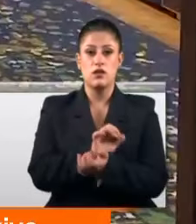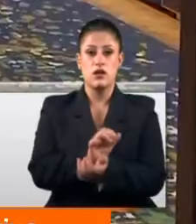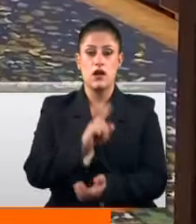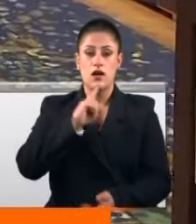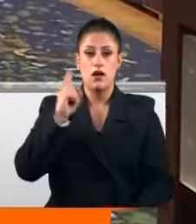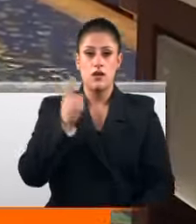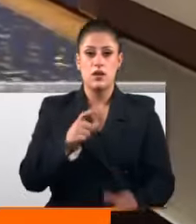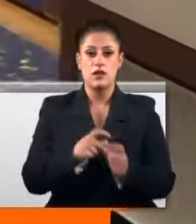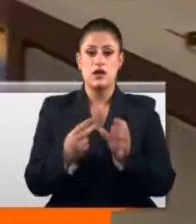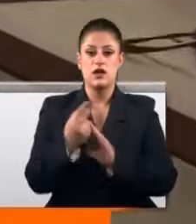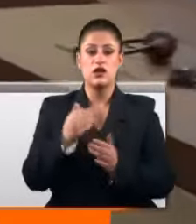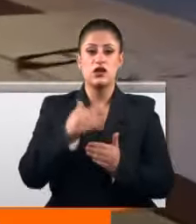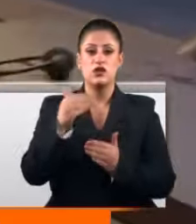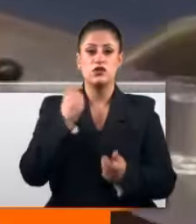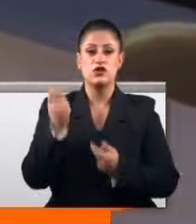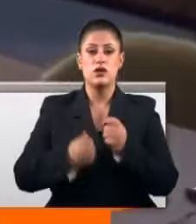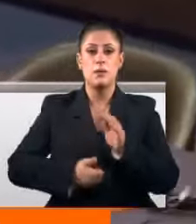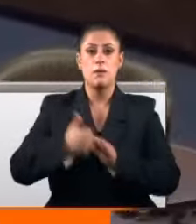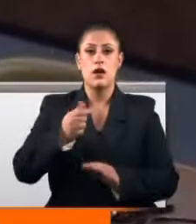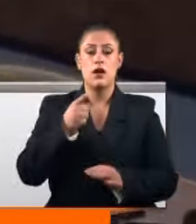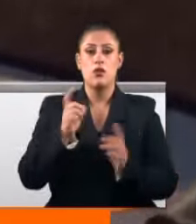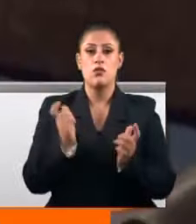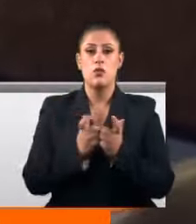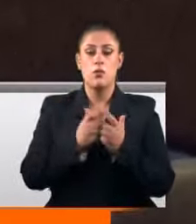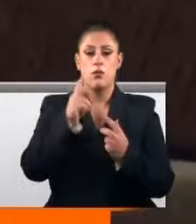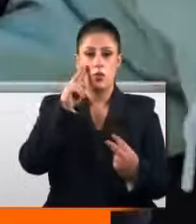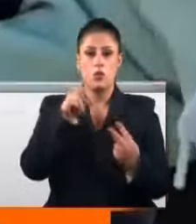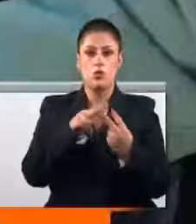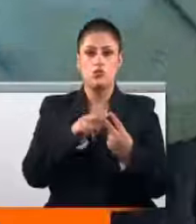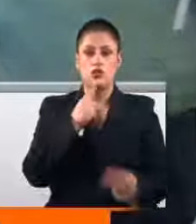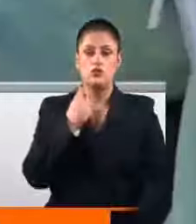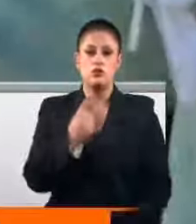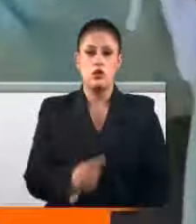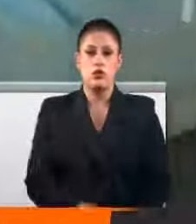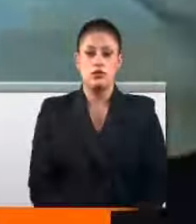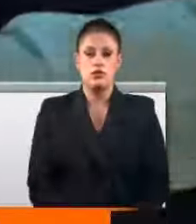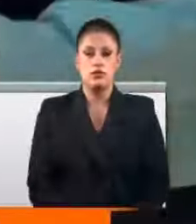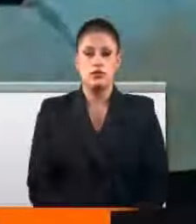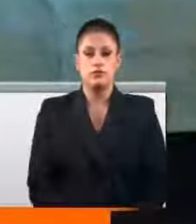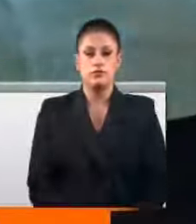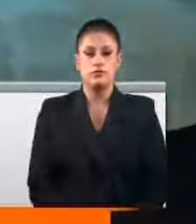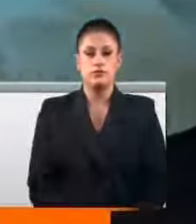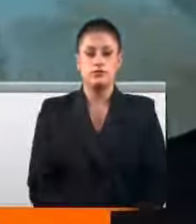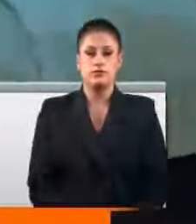G7 Dışişleri Bakanları toplantısında görüşeceklerini söyledi.